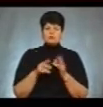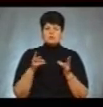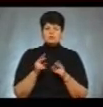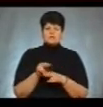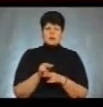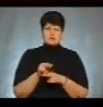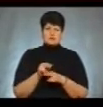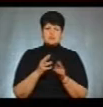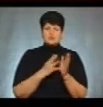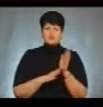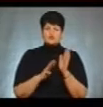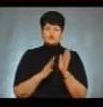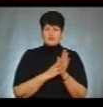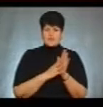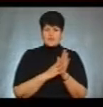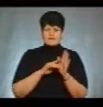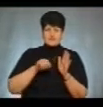ремонту?